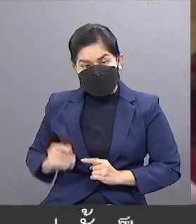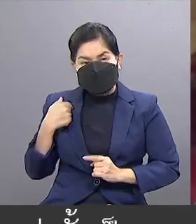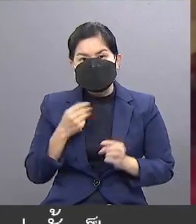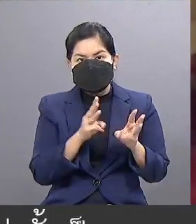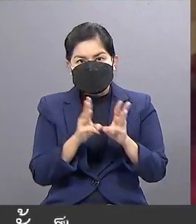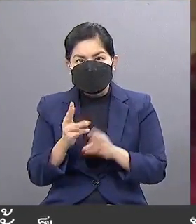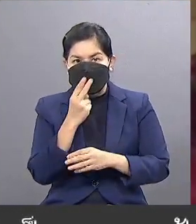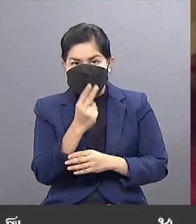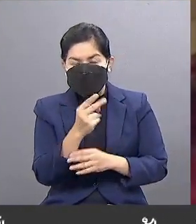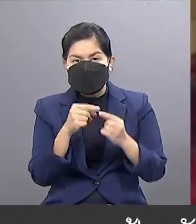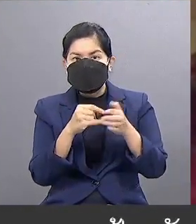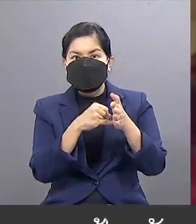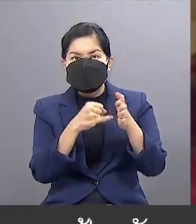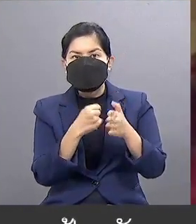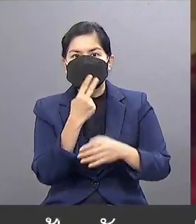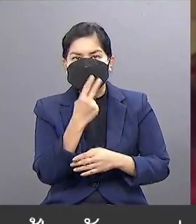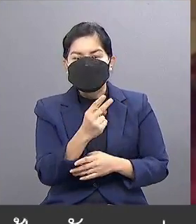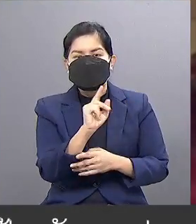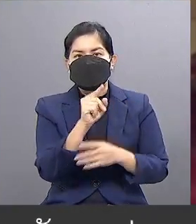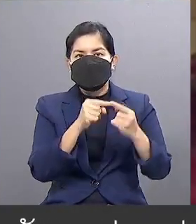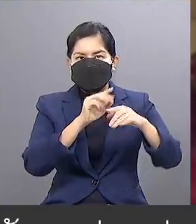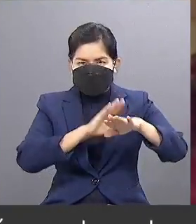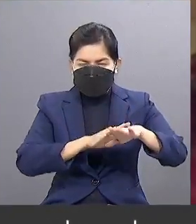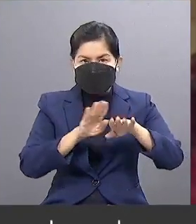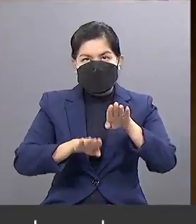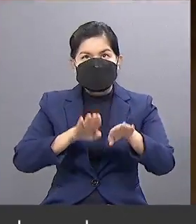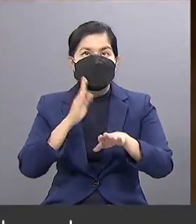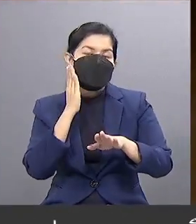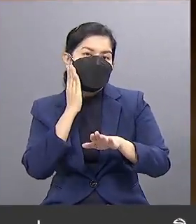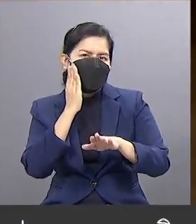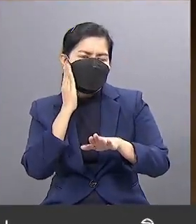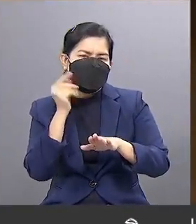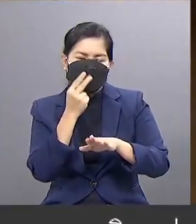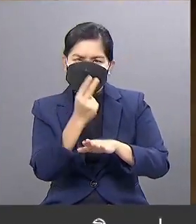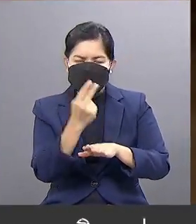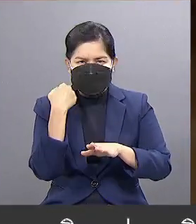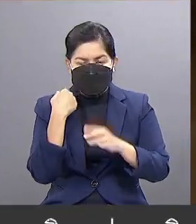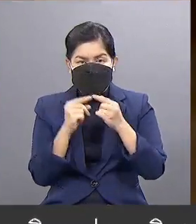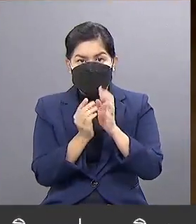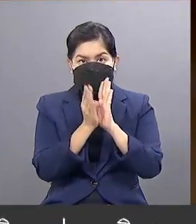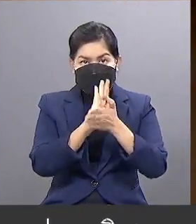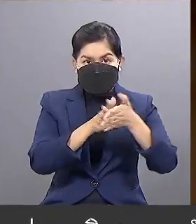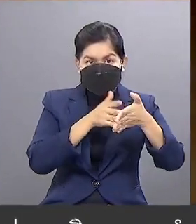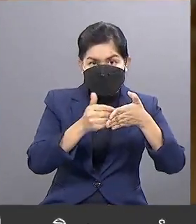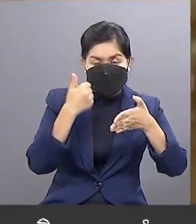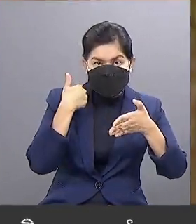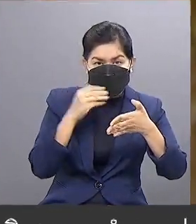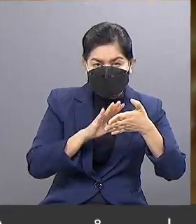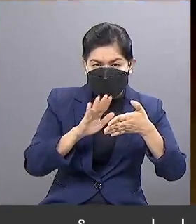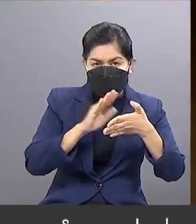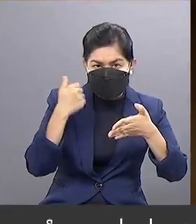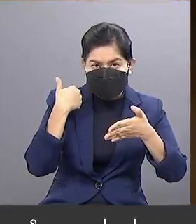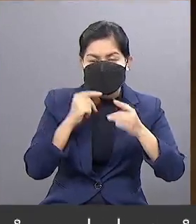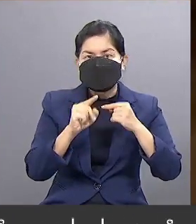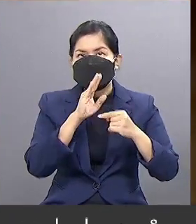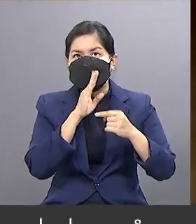ปลี่ยนที่ฝ่ามือฝ่าเท้าที่สันแก้มข้างๆแก้มหรือจมูกค่ะแต่ถ้าหากว่าเมื่อไหร่ก็ตามที่เป็นสีเหลืองอยู่ในลูกตา